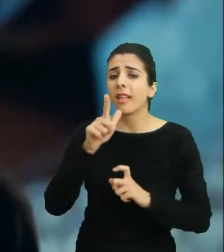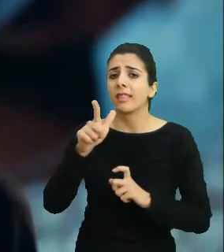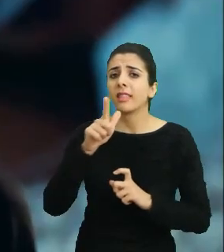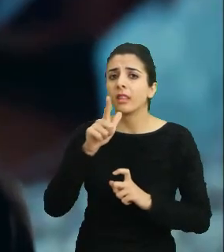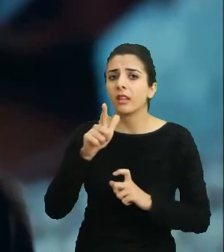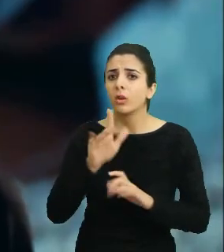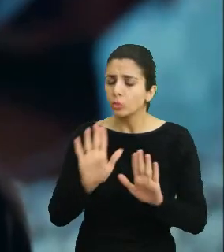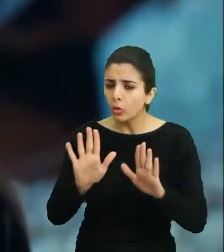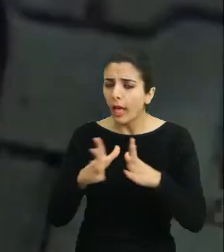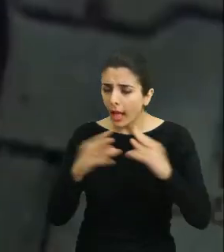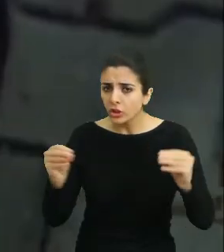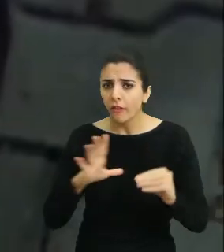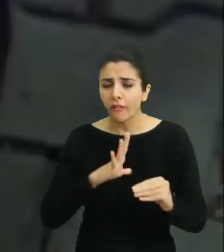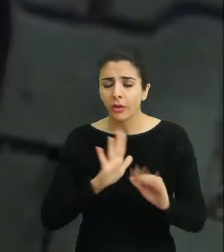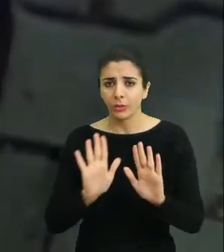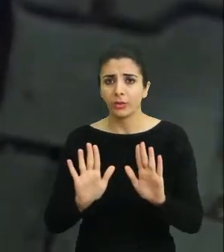Ne diyeceksin o zaman?